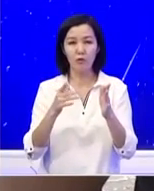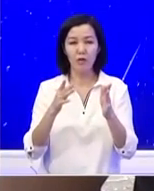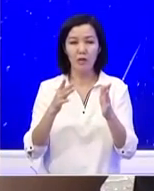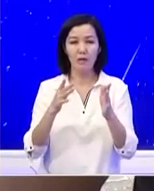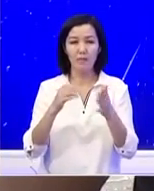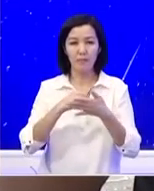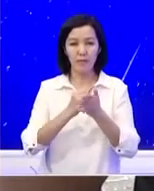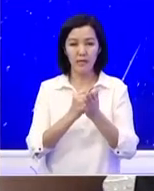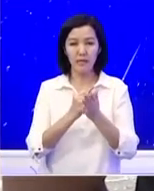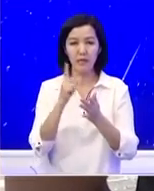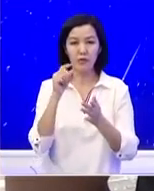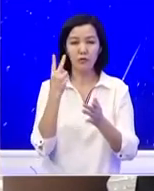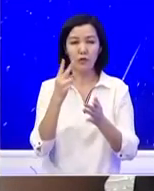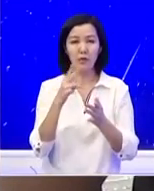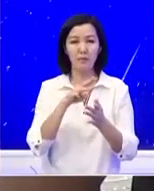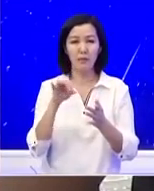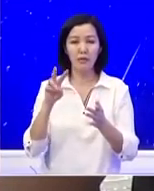күні 102 миллион игерілді.